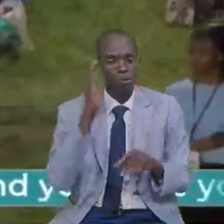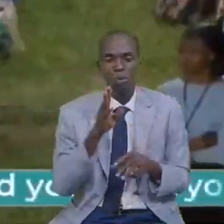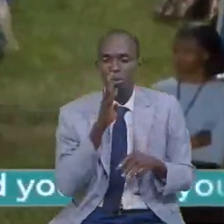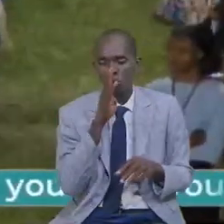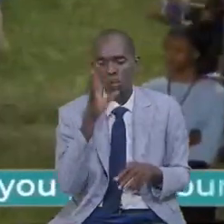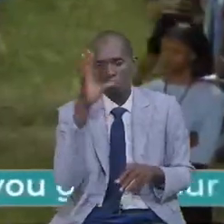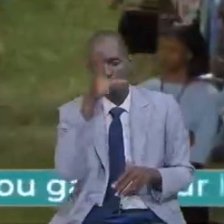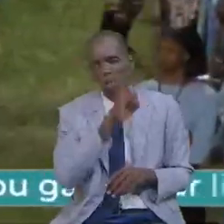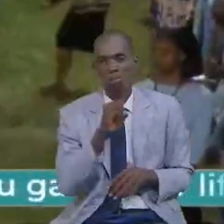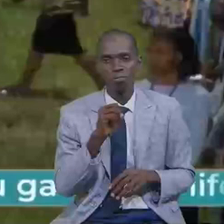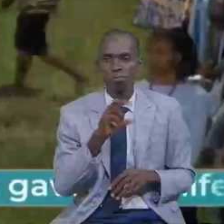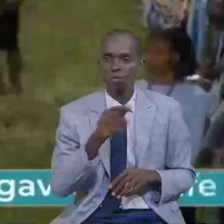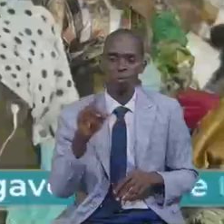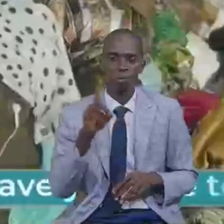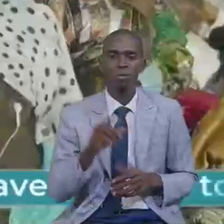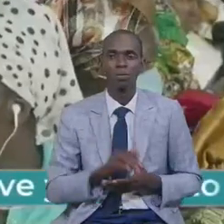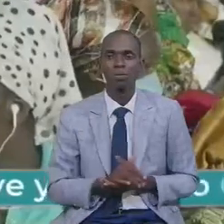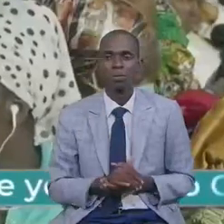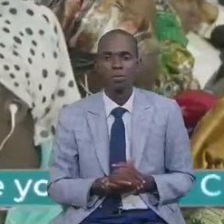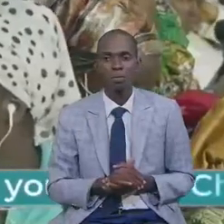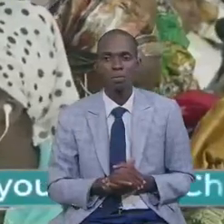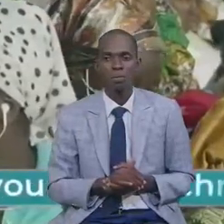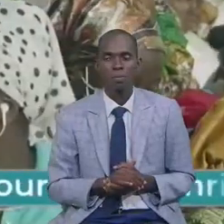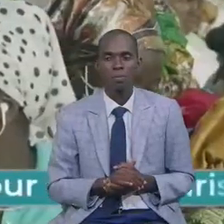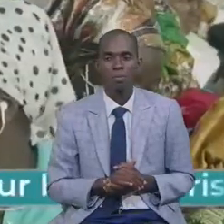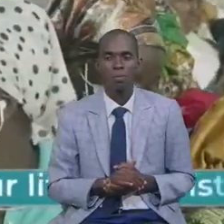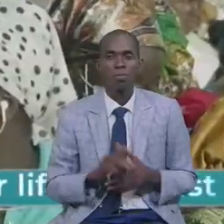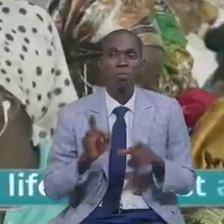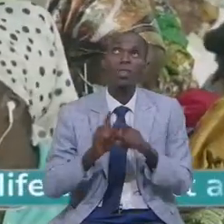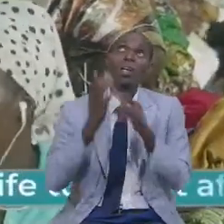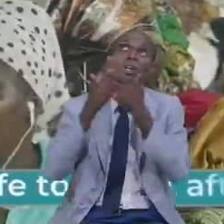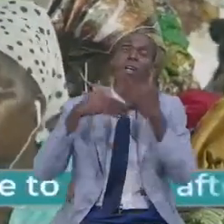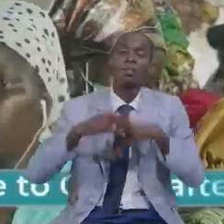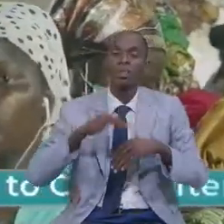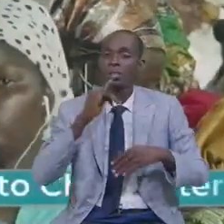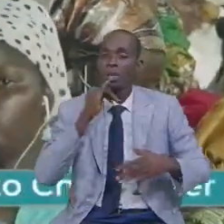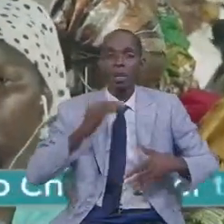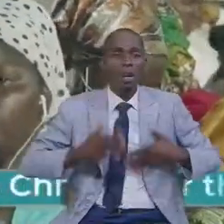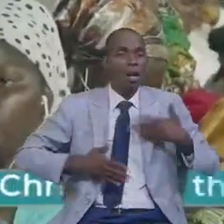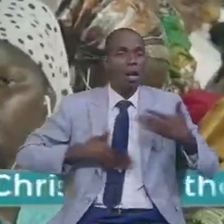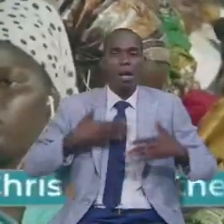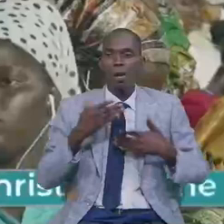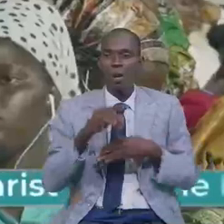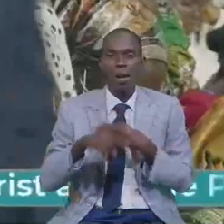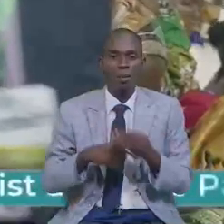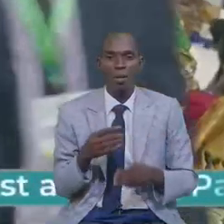N'oublions personne, s'il vous plaît. Comme le ciel se réjouit à leur sujet.